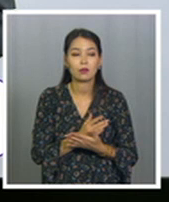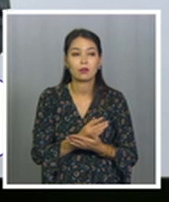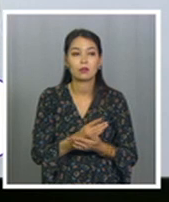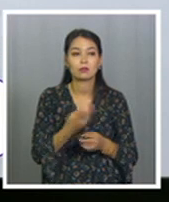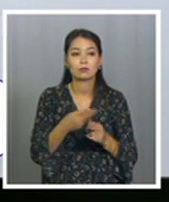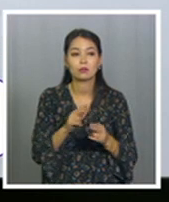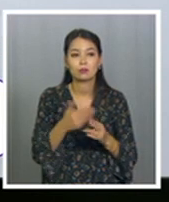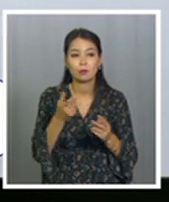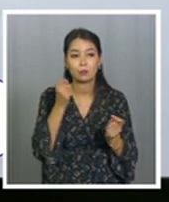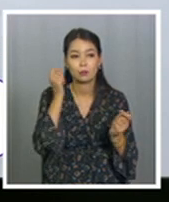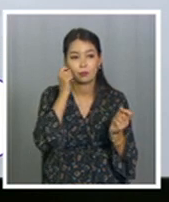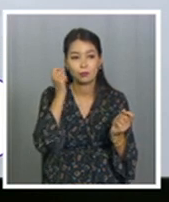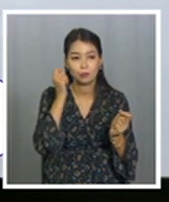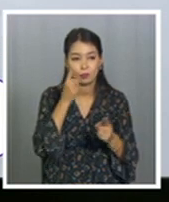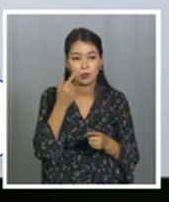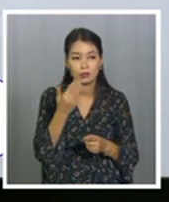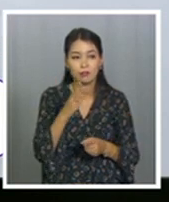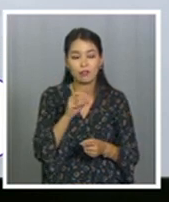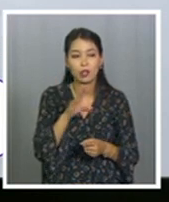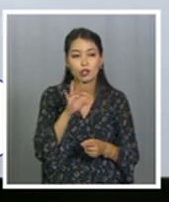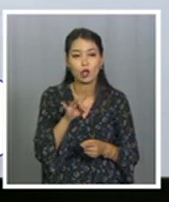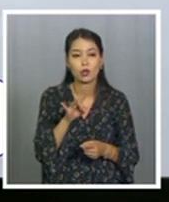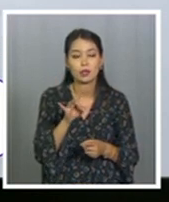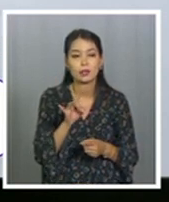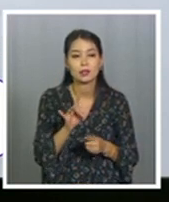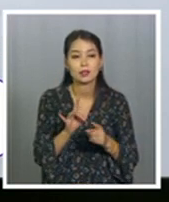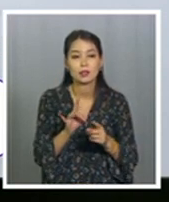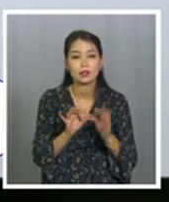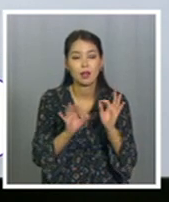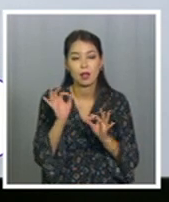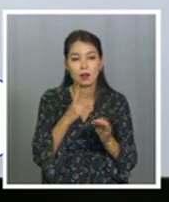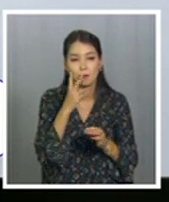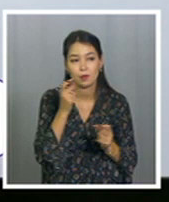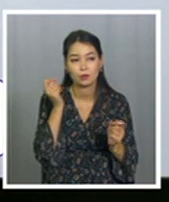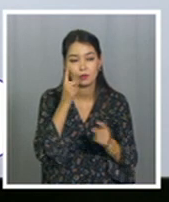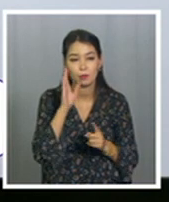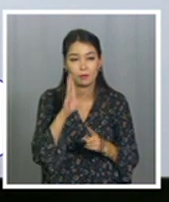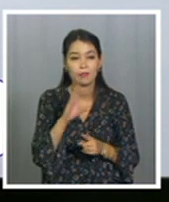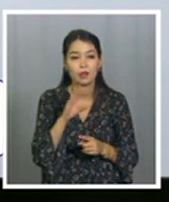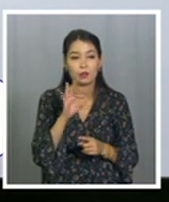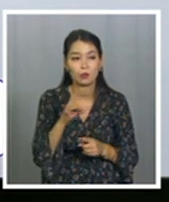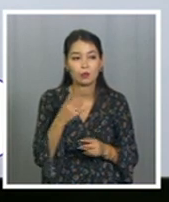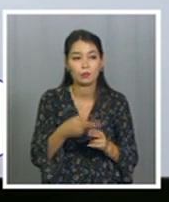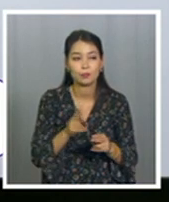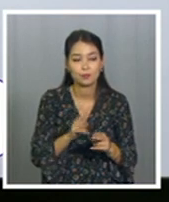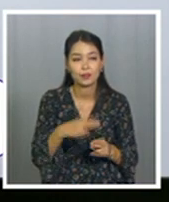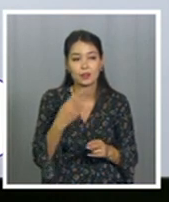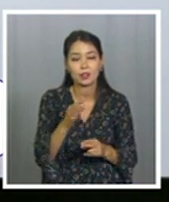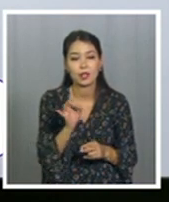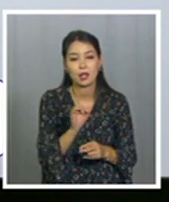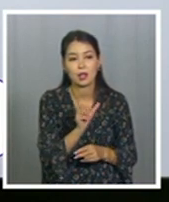үшін векторлық диаграмма әдісін пайдаланғанбыз. Және векторлық диаграмма бойынша олардың арасындағы